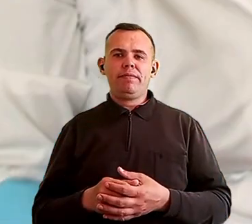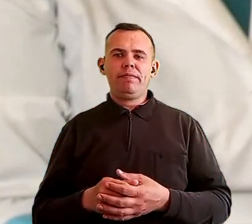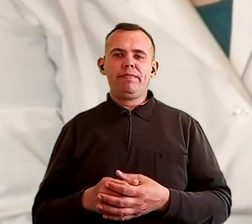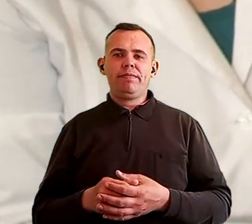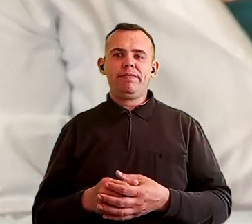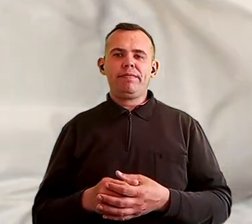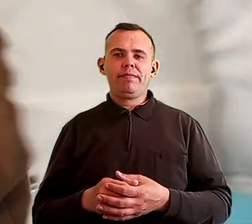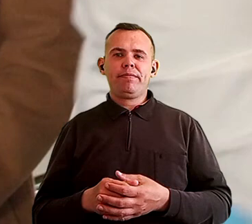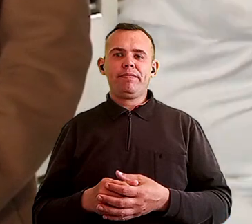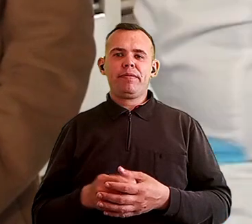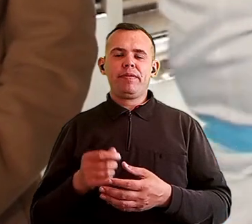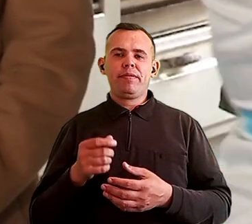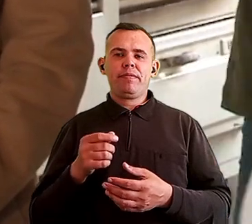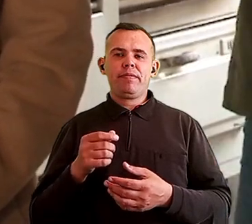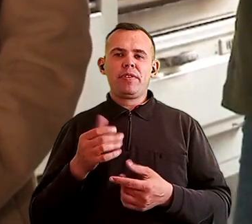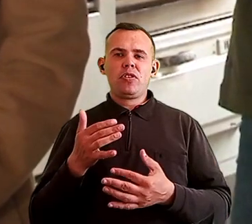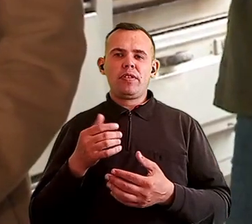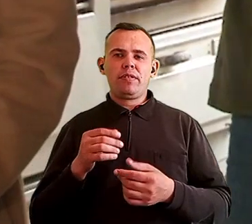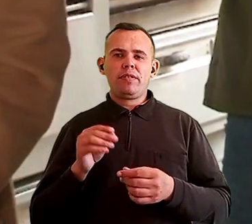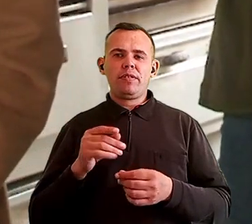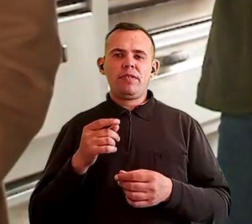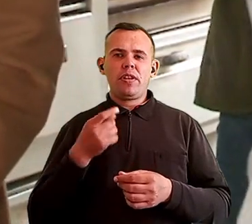яйця, цукор,